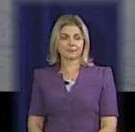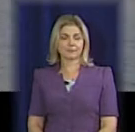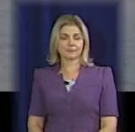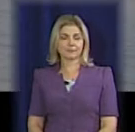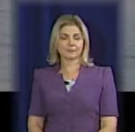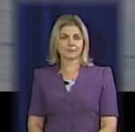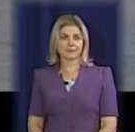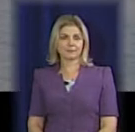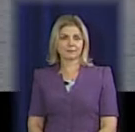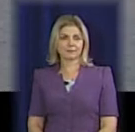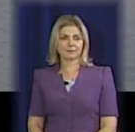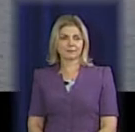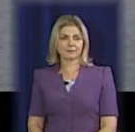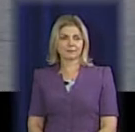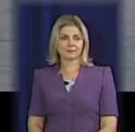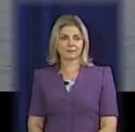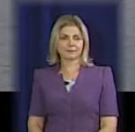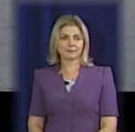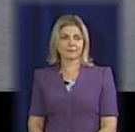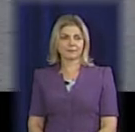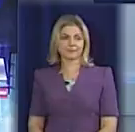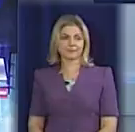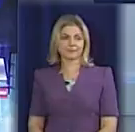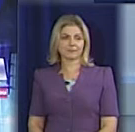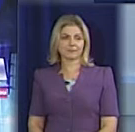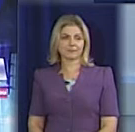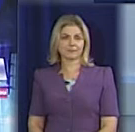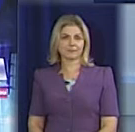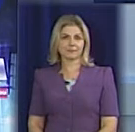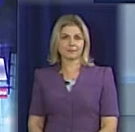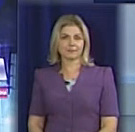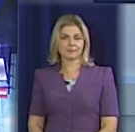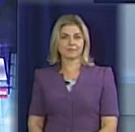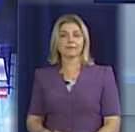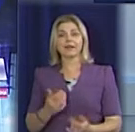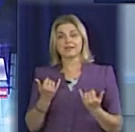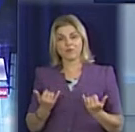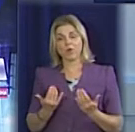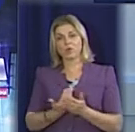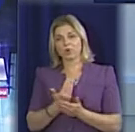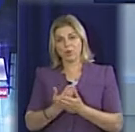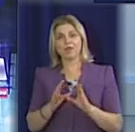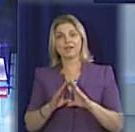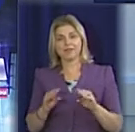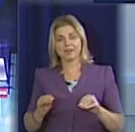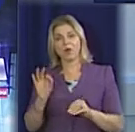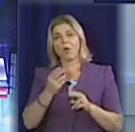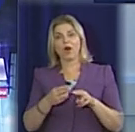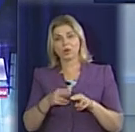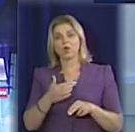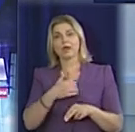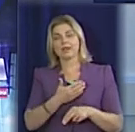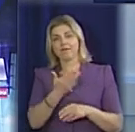Світлана Кльосова, Юлія Кускова, телевізійні новини Миколаївщини. І на сьогодні це всі новини, про які ми хотіли вам